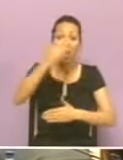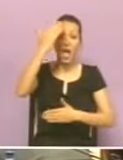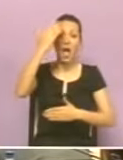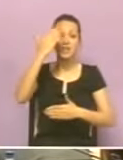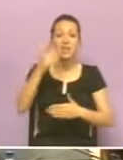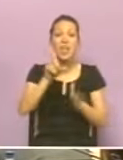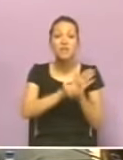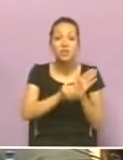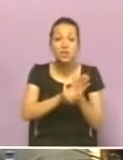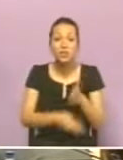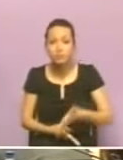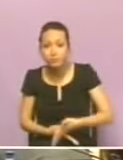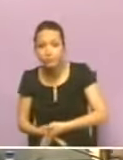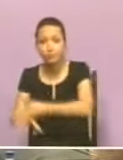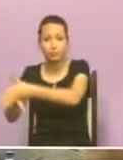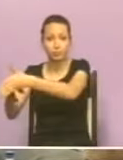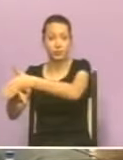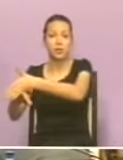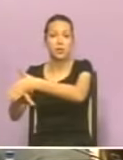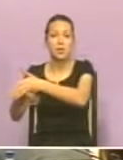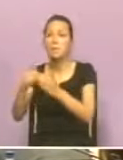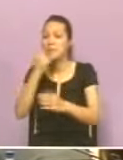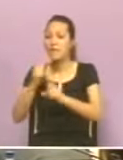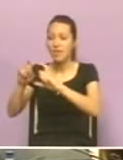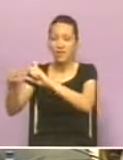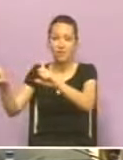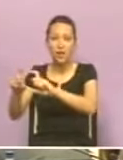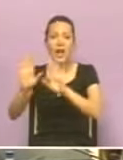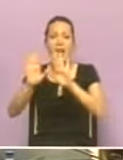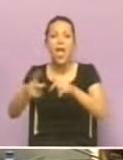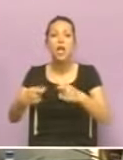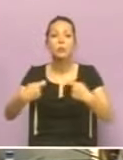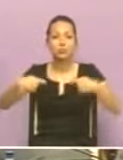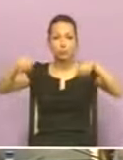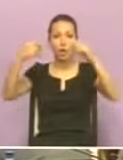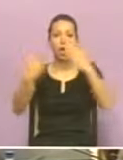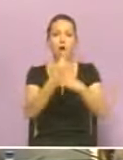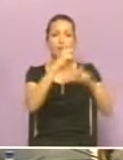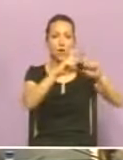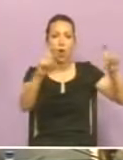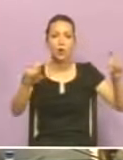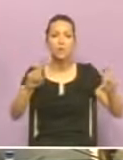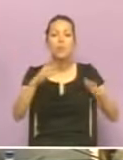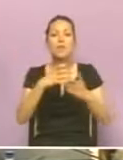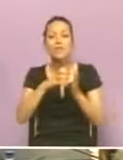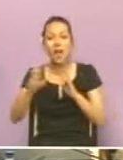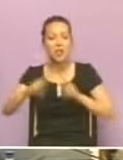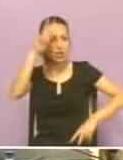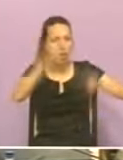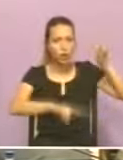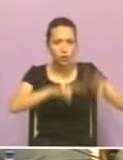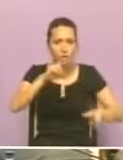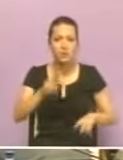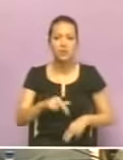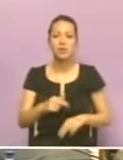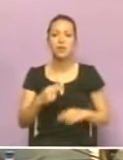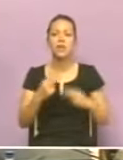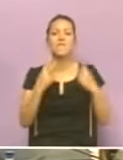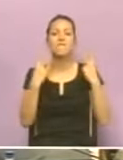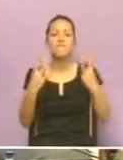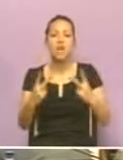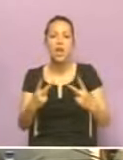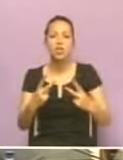subvencioniše privatne vrtiće nego da ulaže u izgradnju novih objekata koji dalje moraju da se održavaju, da je vrlo bitna energetska efikasnost